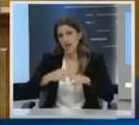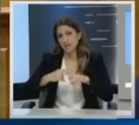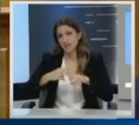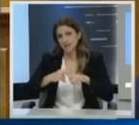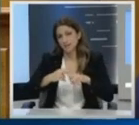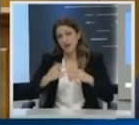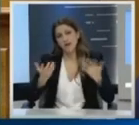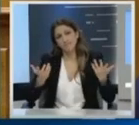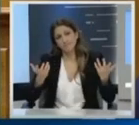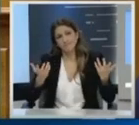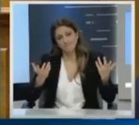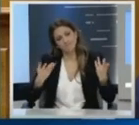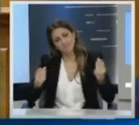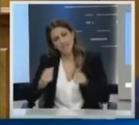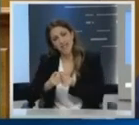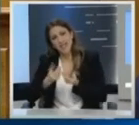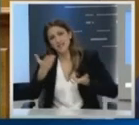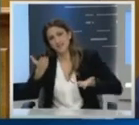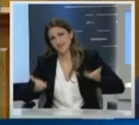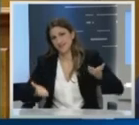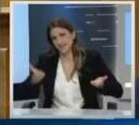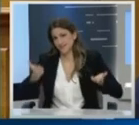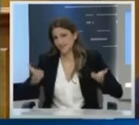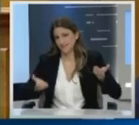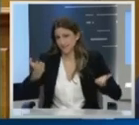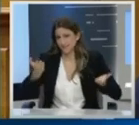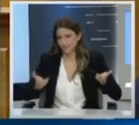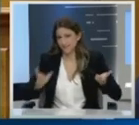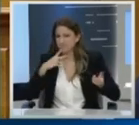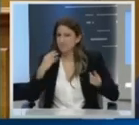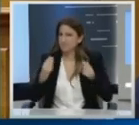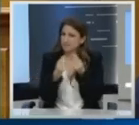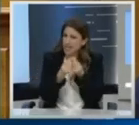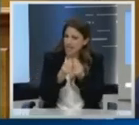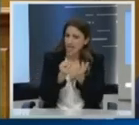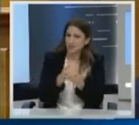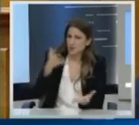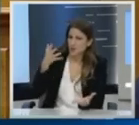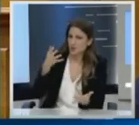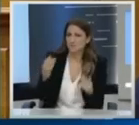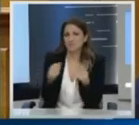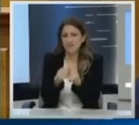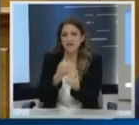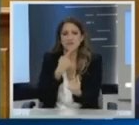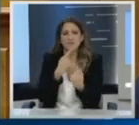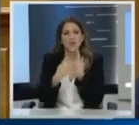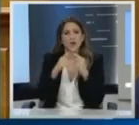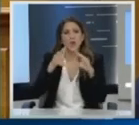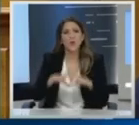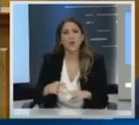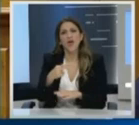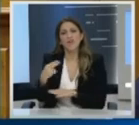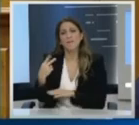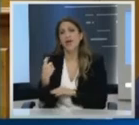οποία ενδείκνυται για συγκρίσεις, όμως και για ουσιαστικό διάλογο πάνω στα ζητήματα της οικονομίας.